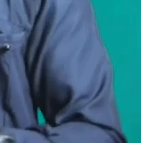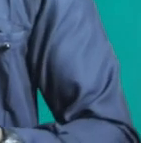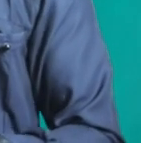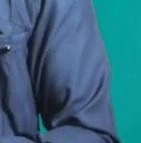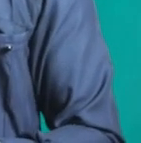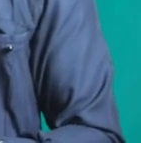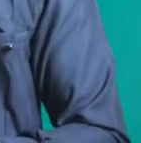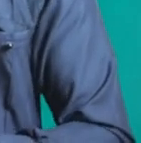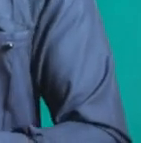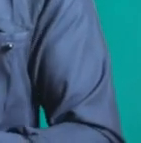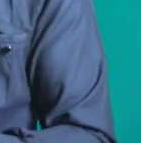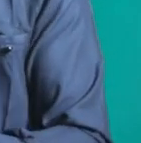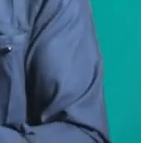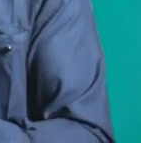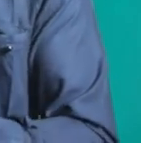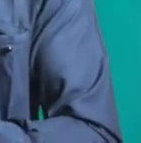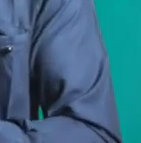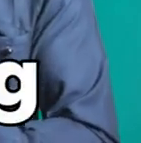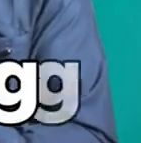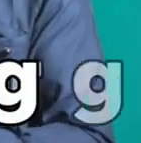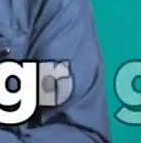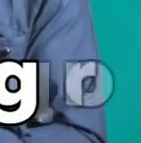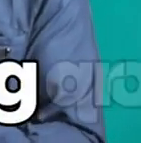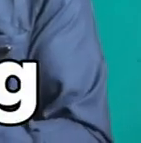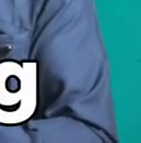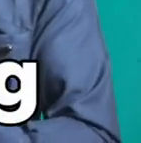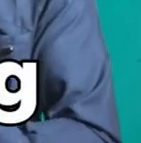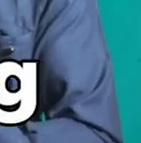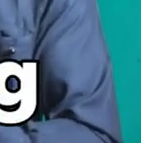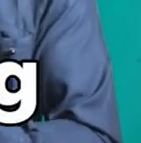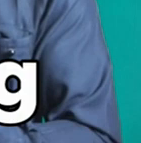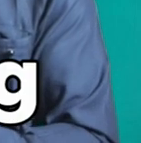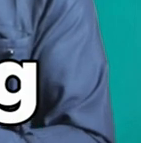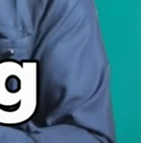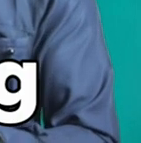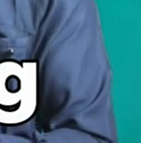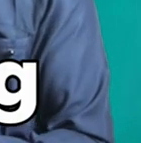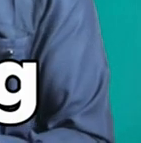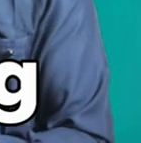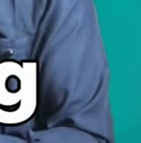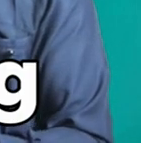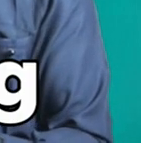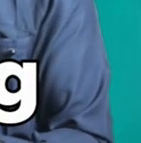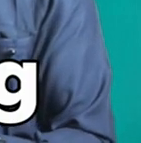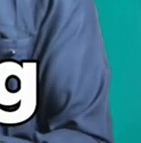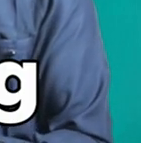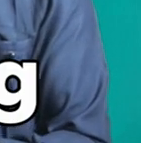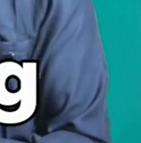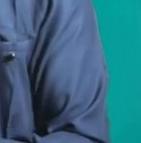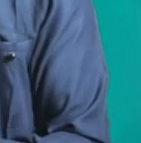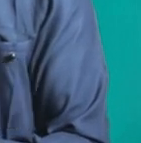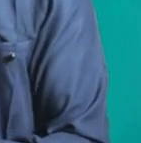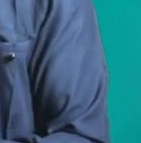Ya mere, biko sonyere anyị na www.gck.hq. biko sonyere anyị. Obioma ga-akpọkwa anyị, ma ọ bụrụ